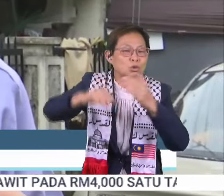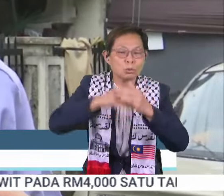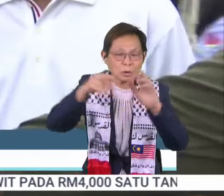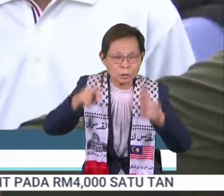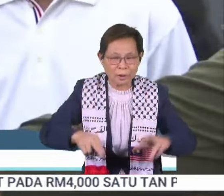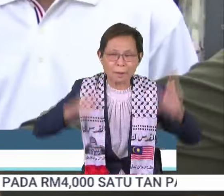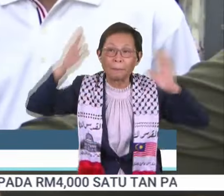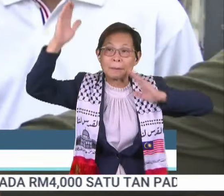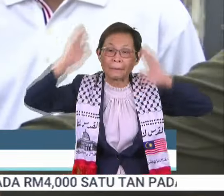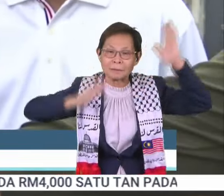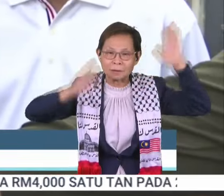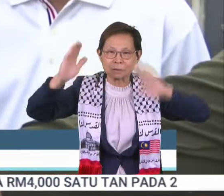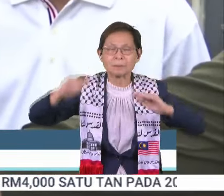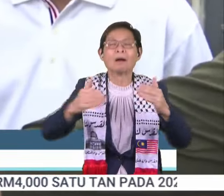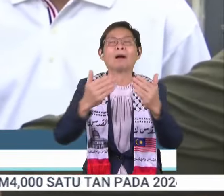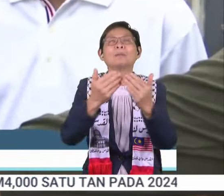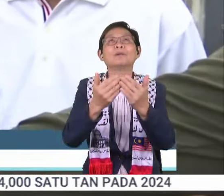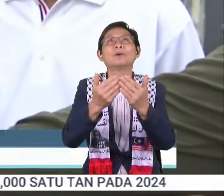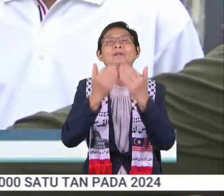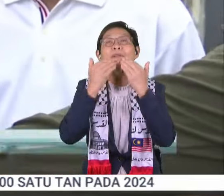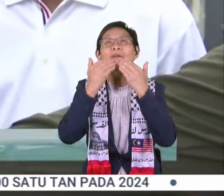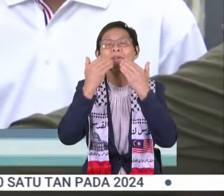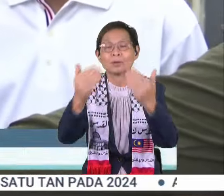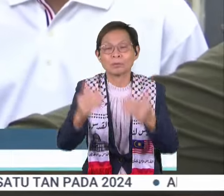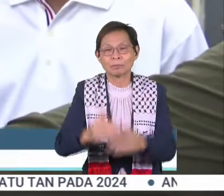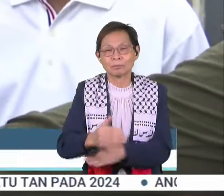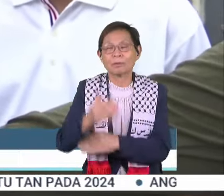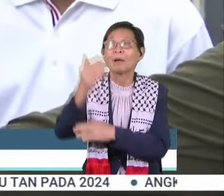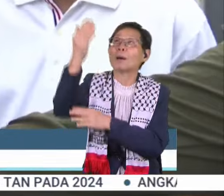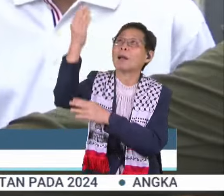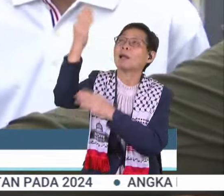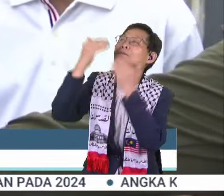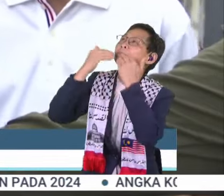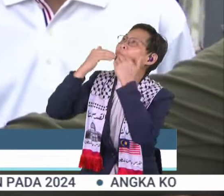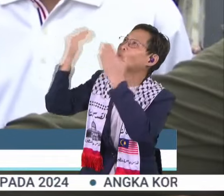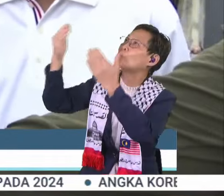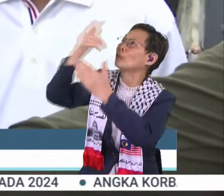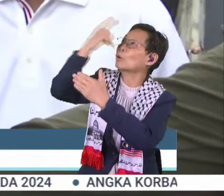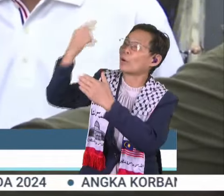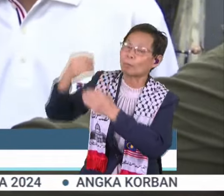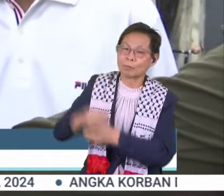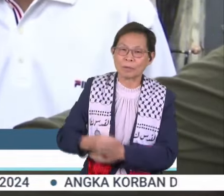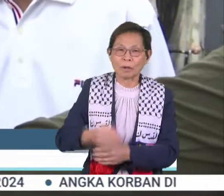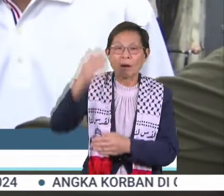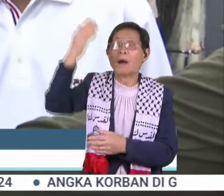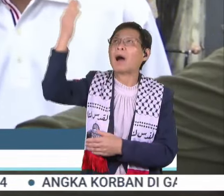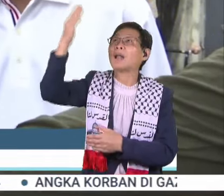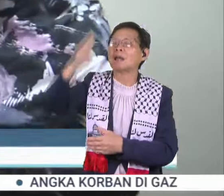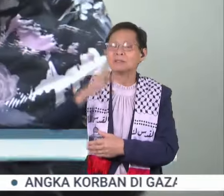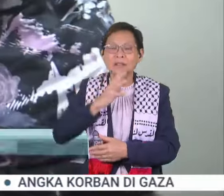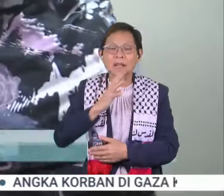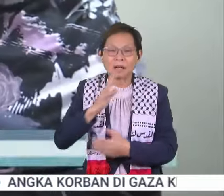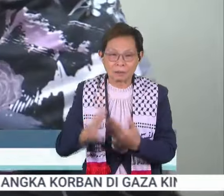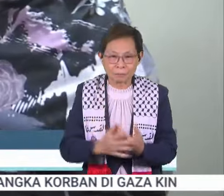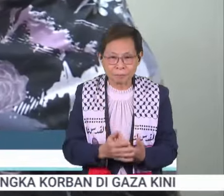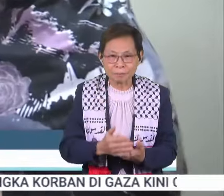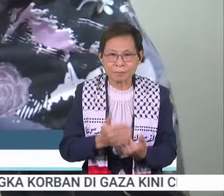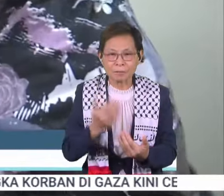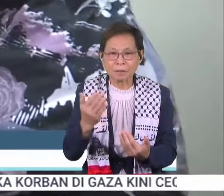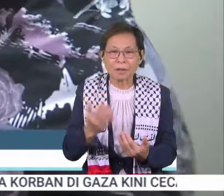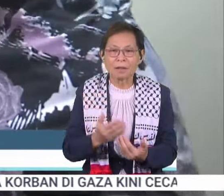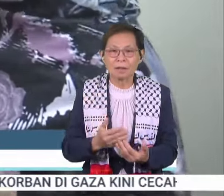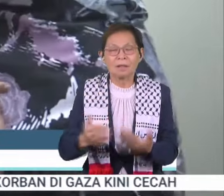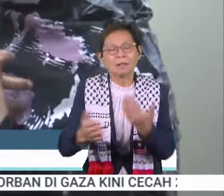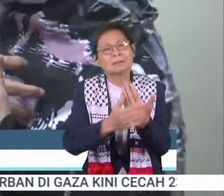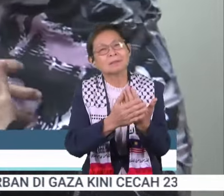rakyat Malaysia. Alhamdulillah, syukur kepada Allah kerana dia pernah, orang yang pernah cakap, senang mu'in, senanglah milik abadi.